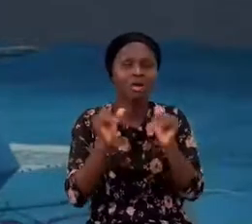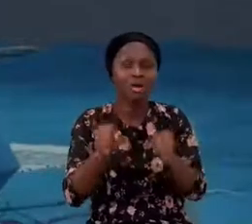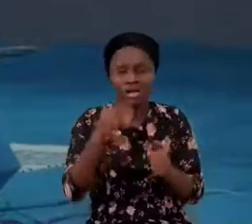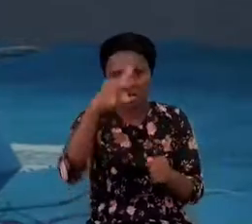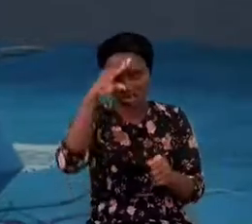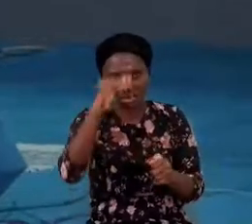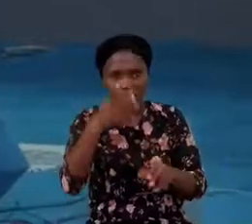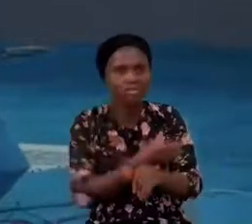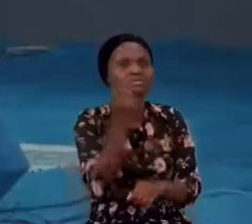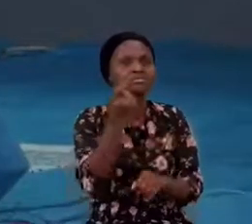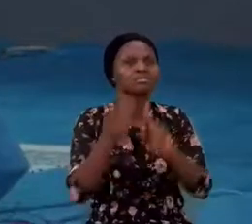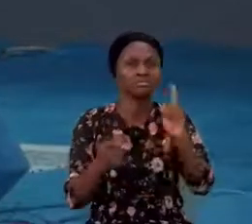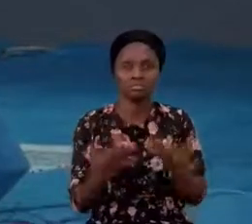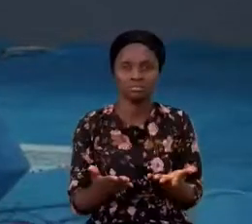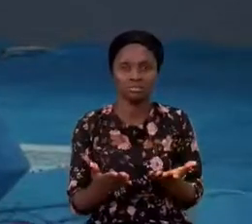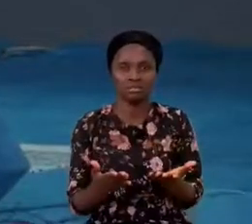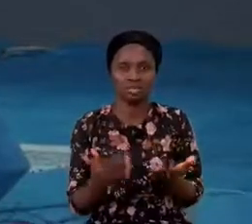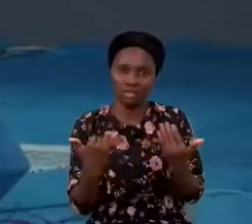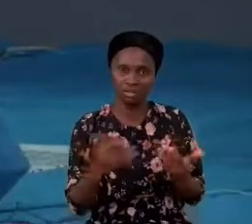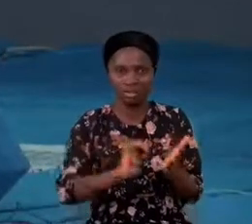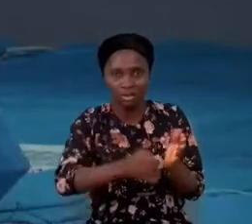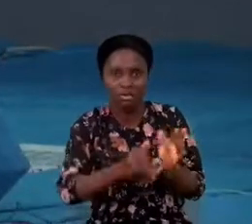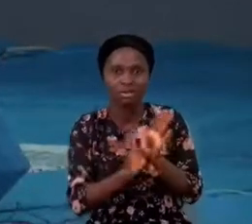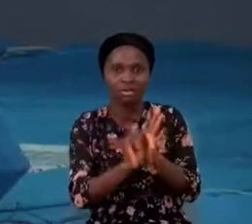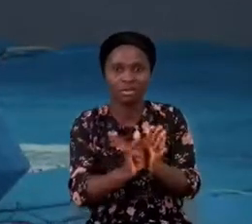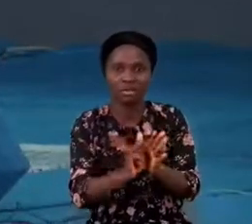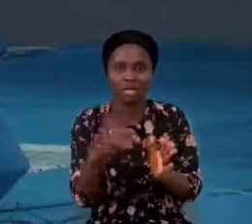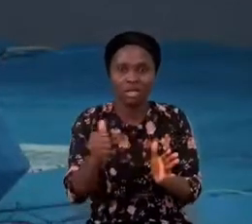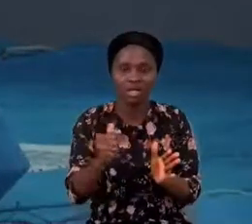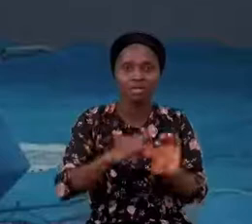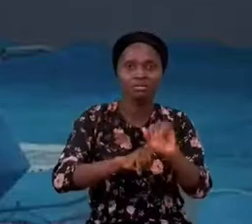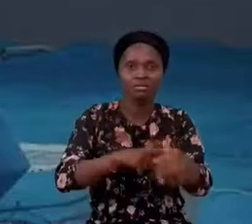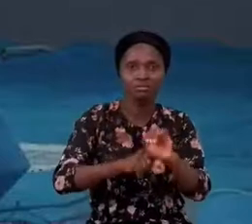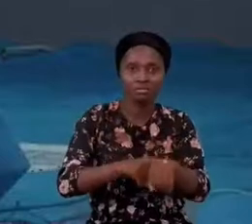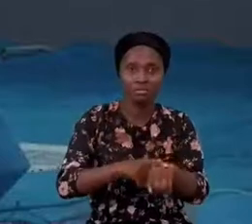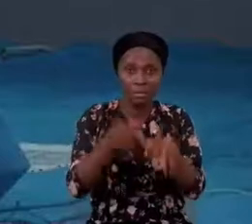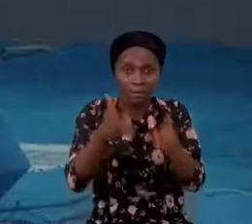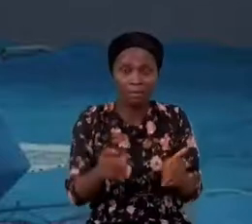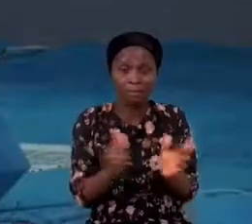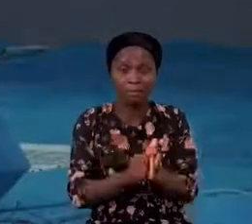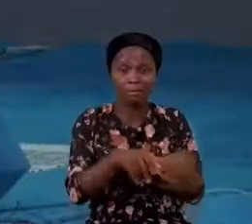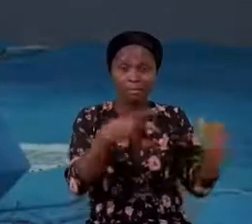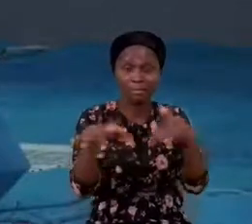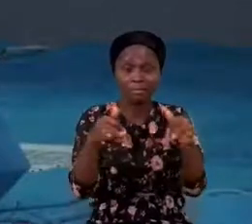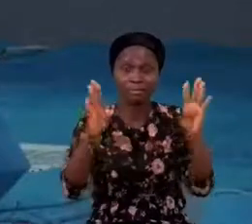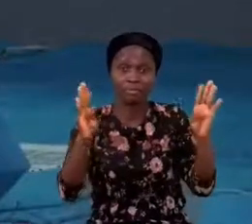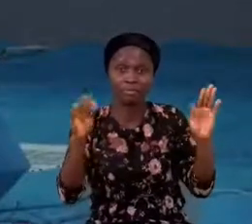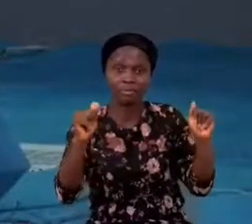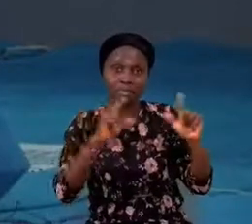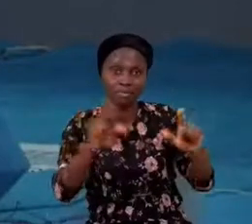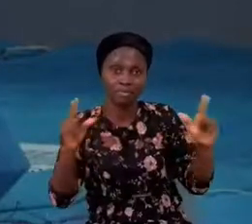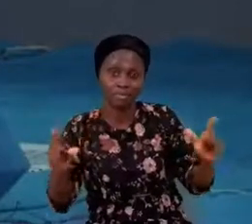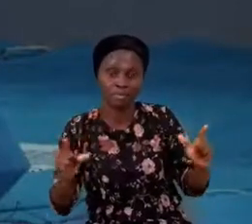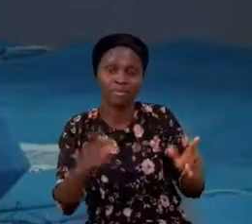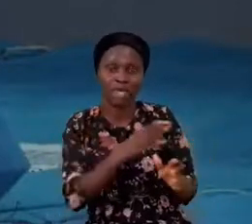veut aller mettre le but. Et c'est là la direction dans laquelle il doit courir. Et voici, s'il joue et Tu peux feinter,